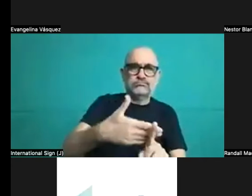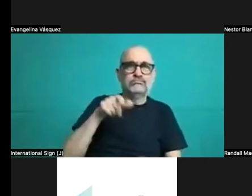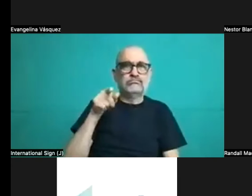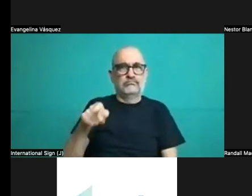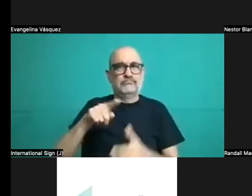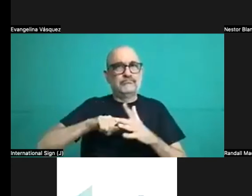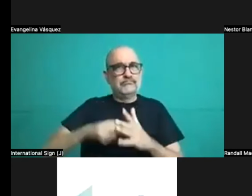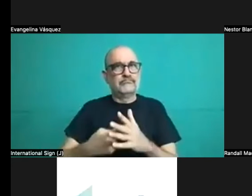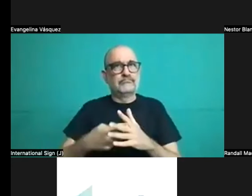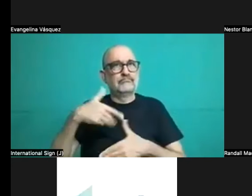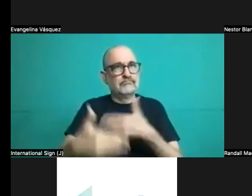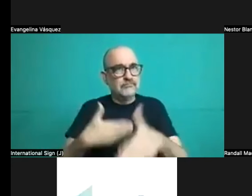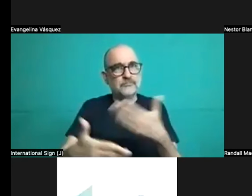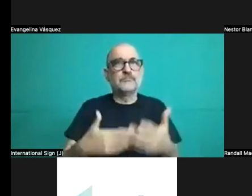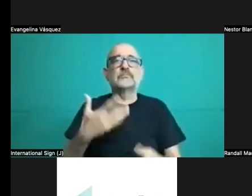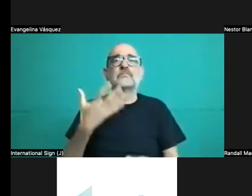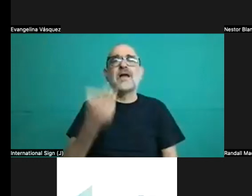L'objectif